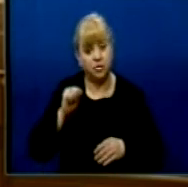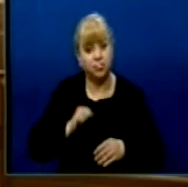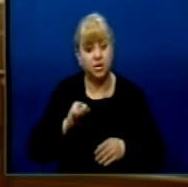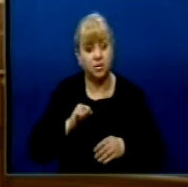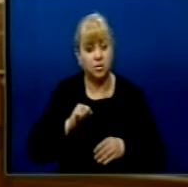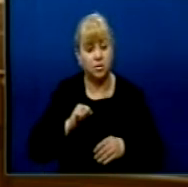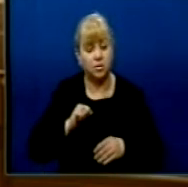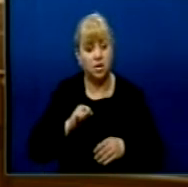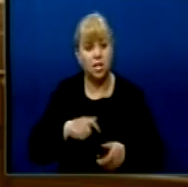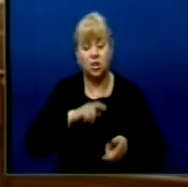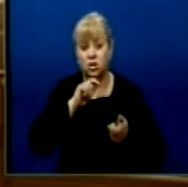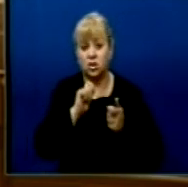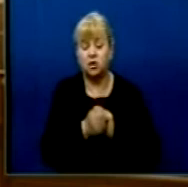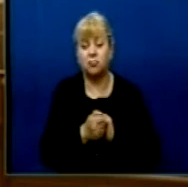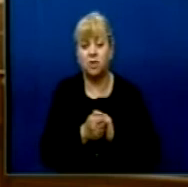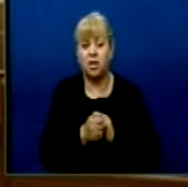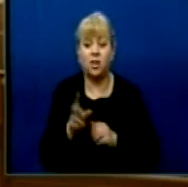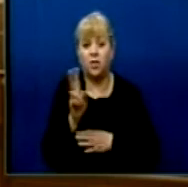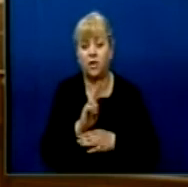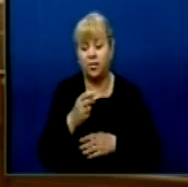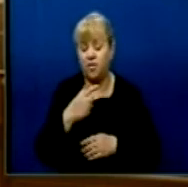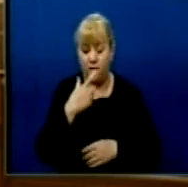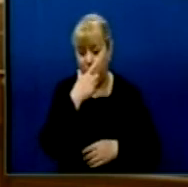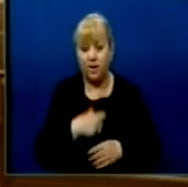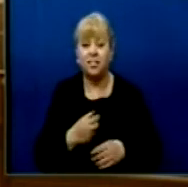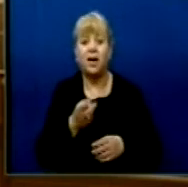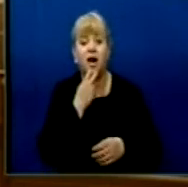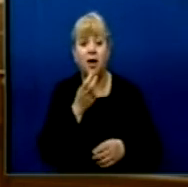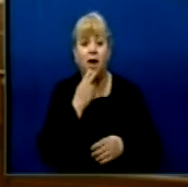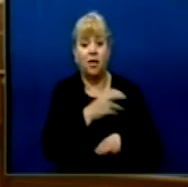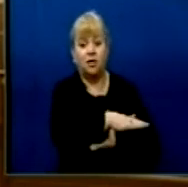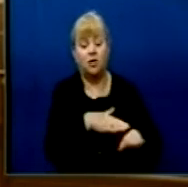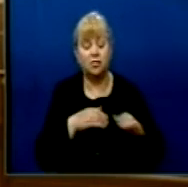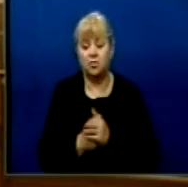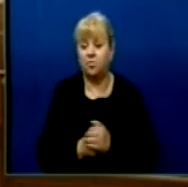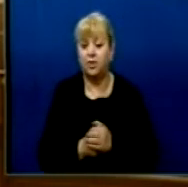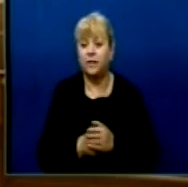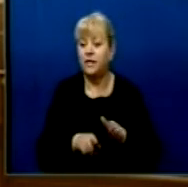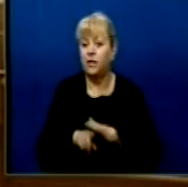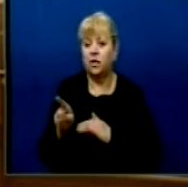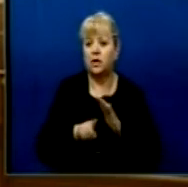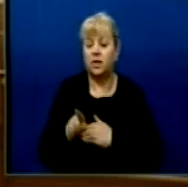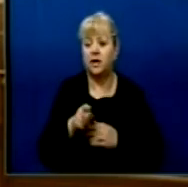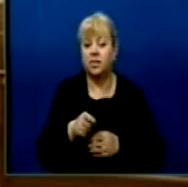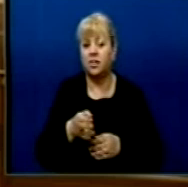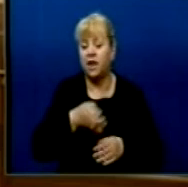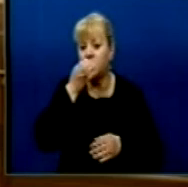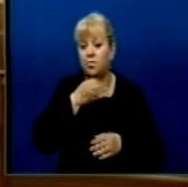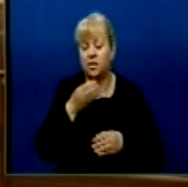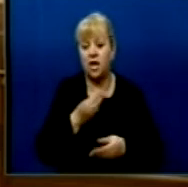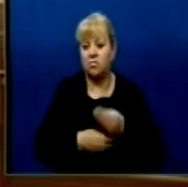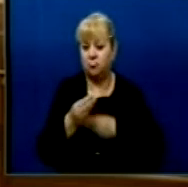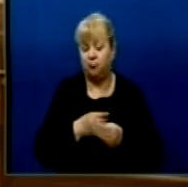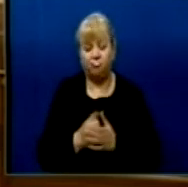edhe duke shndruar veten në palaçë, në një figurë që e shtin me kesh kuvendin, mundohet të ikë temës ekonomisë, natyrisht nuk mund të presim zhvillim